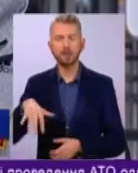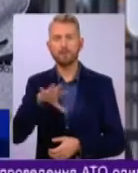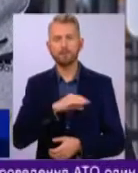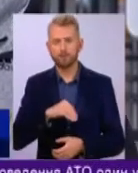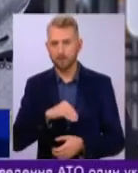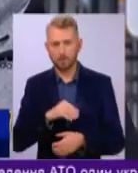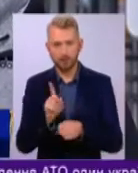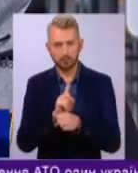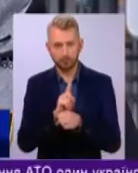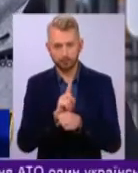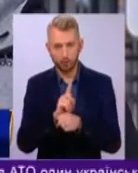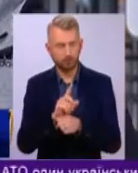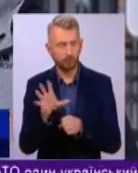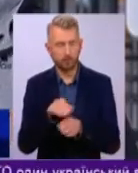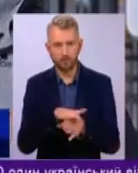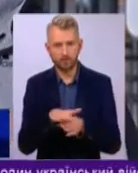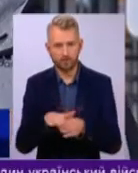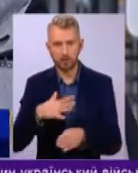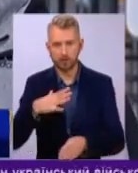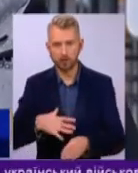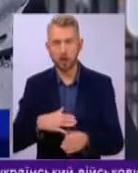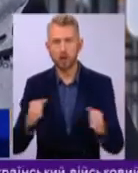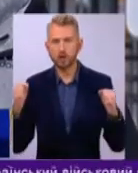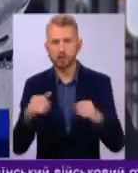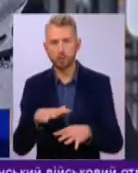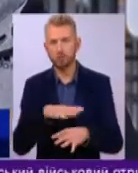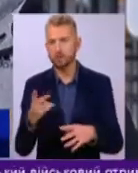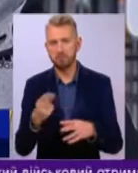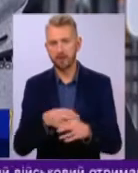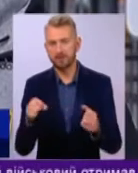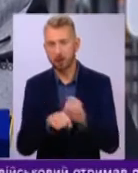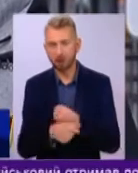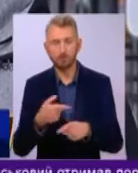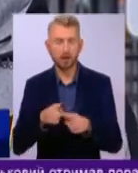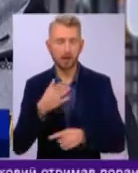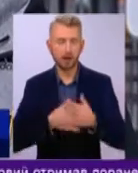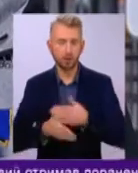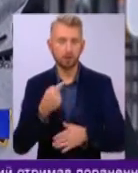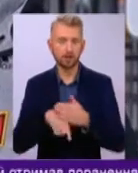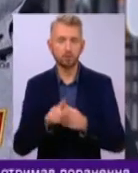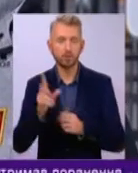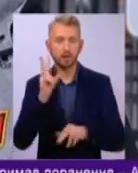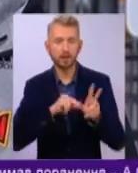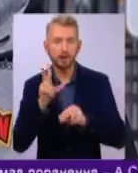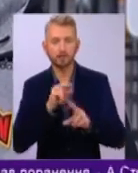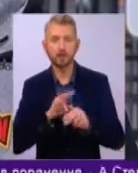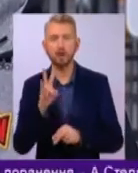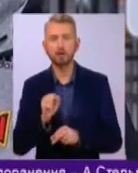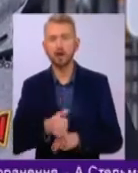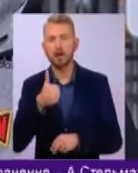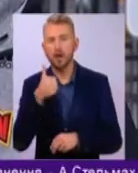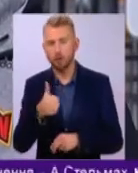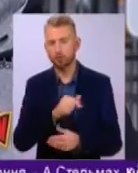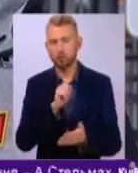він витримав, збір пройшов без травм, і це нас радує, тому що, ну, сподіваємося на хороший